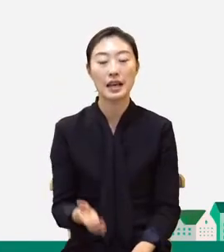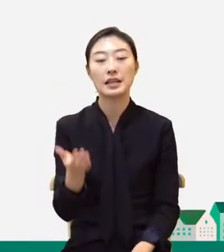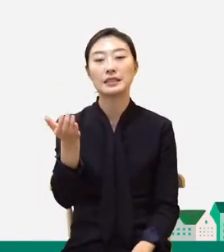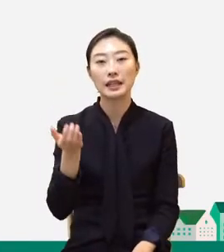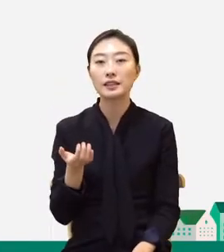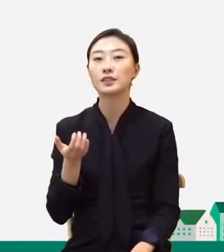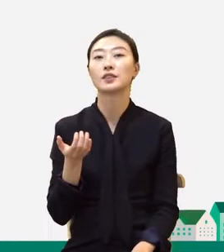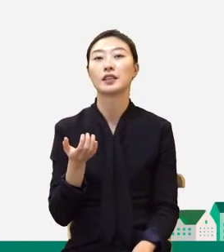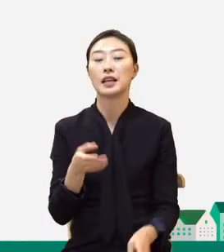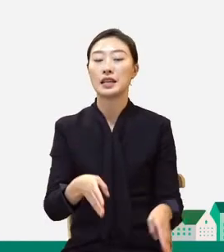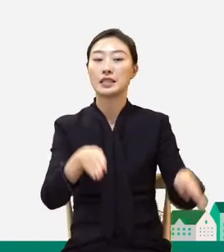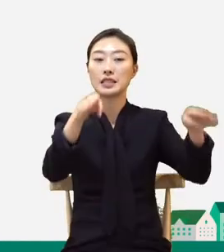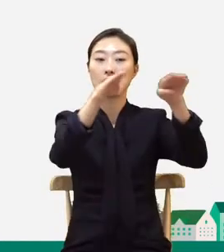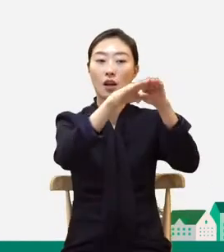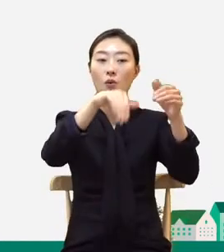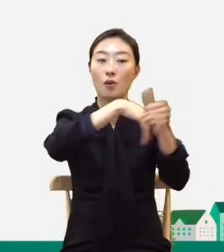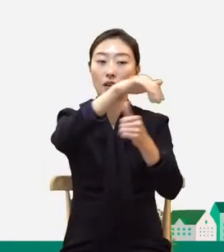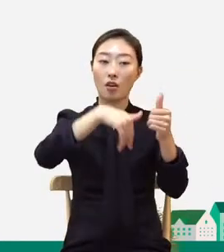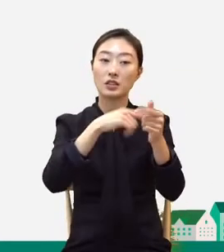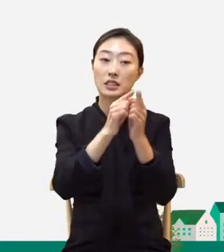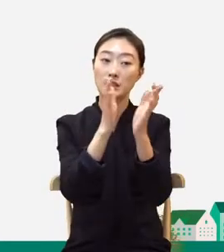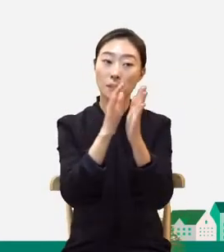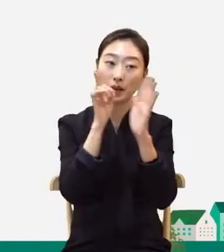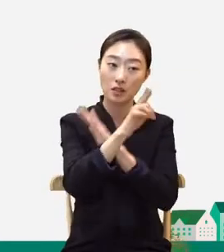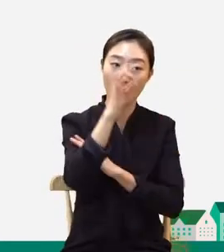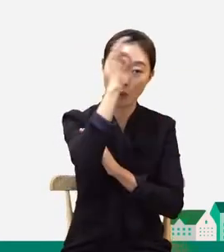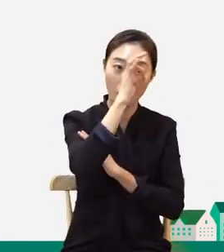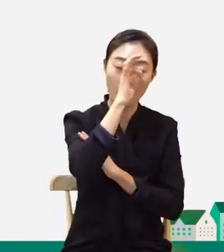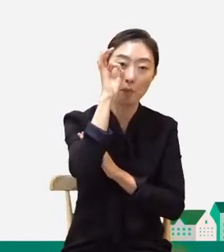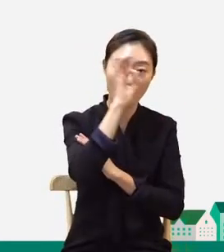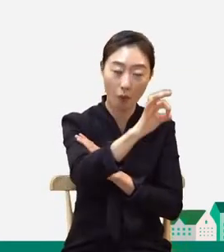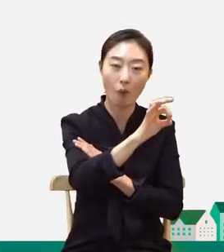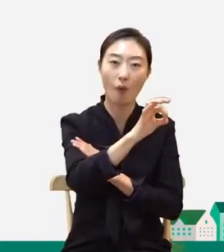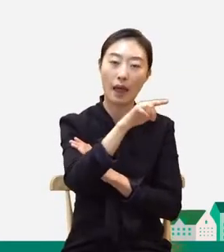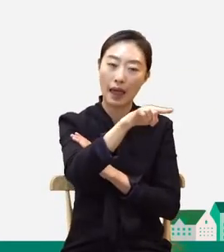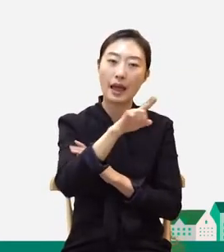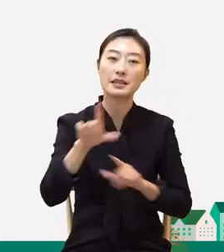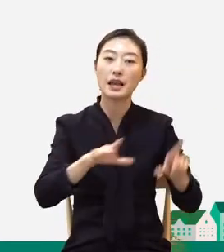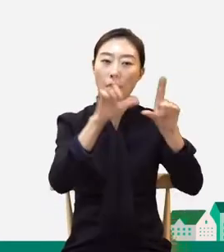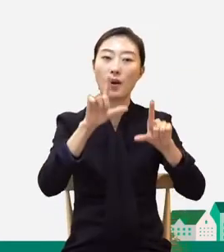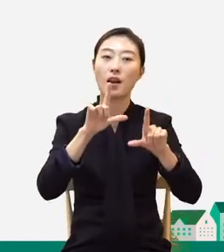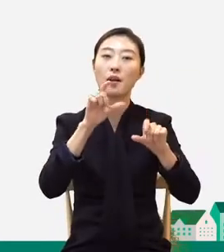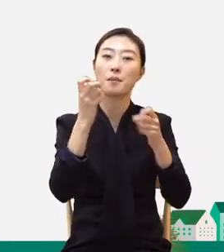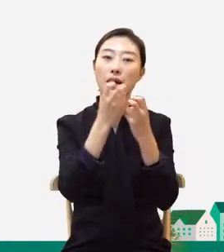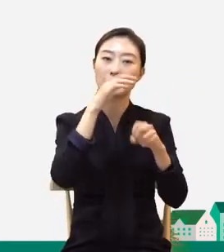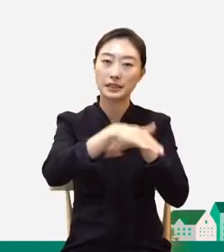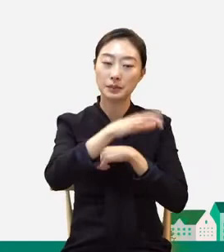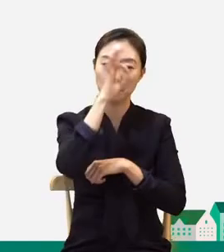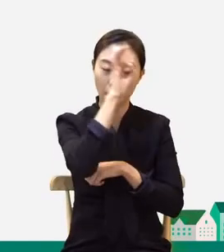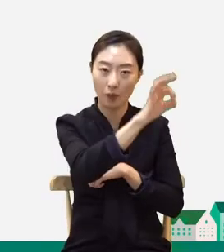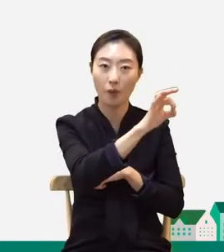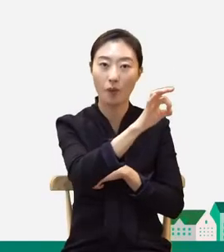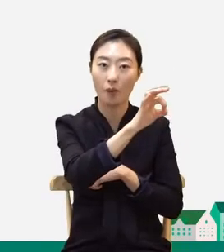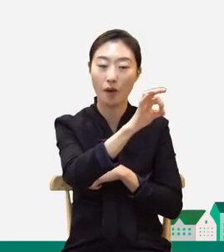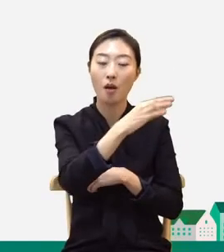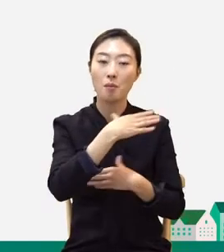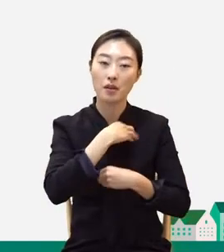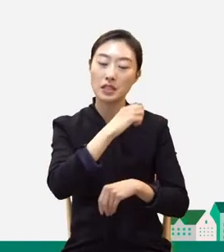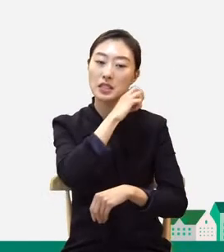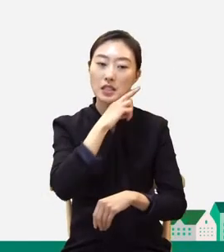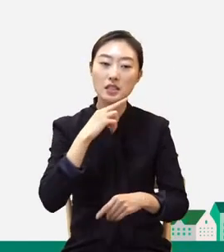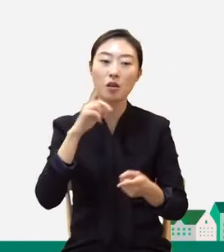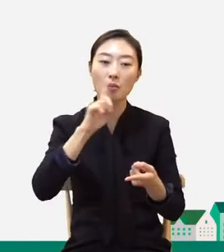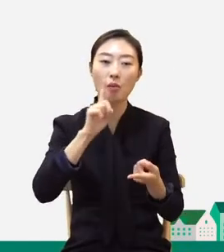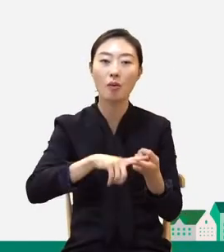사전에 시설 환경을 직접 가서 살펴보고 이분들의 생활 방식을 고려해서 편의시설이나 도전적 행동을 고려해서